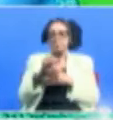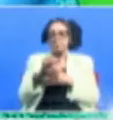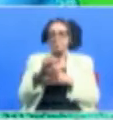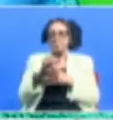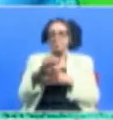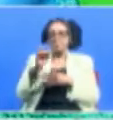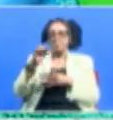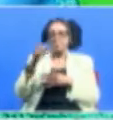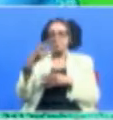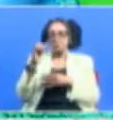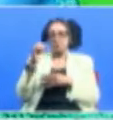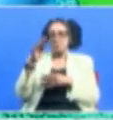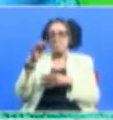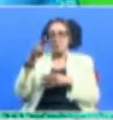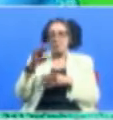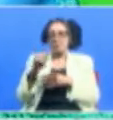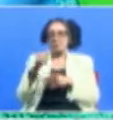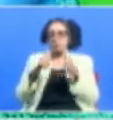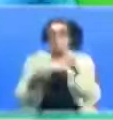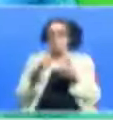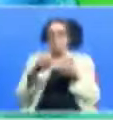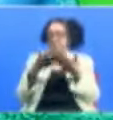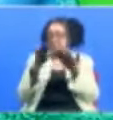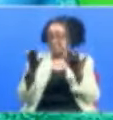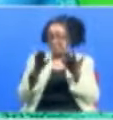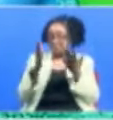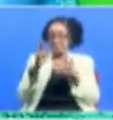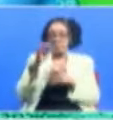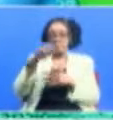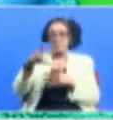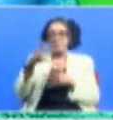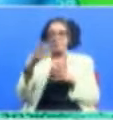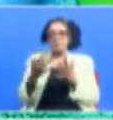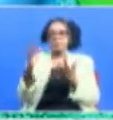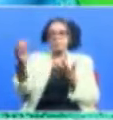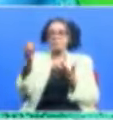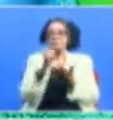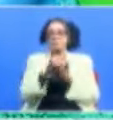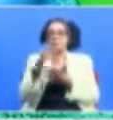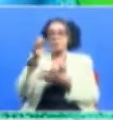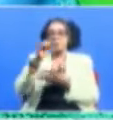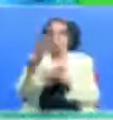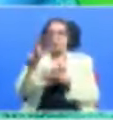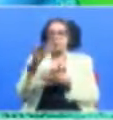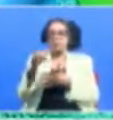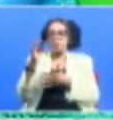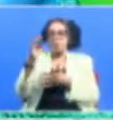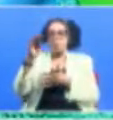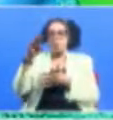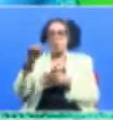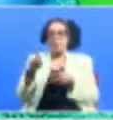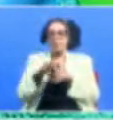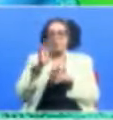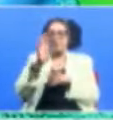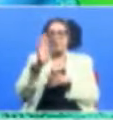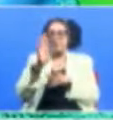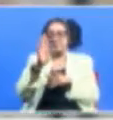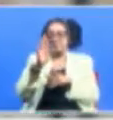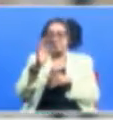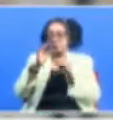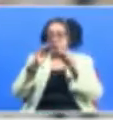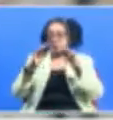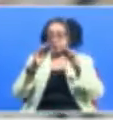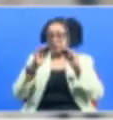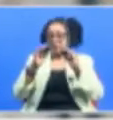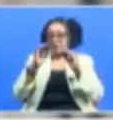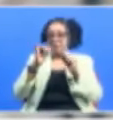Shabana inaoshiriki ligi kuu ya kandanda humu nchini imemteua Sammy Pamzo Omollo kama kocha wao mpya. Na katika taarifa